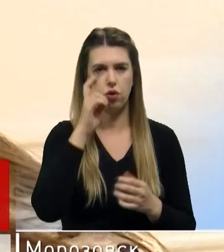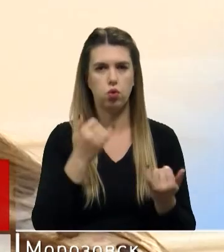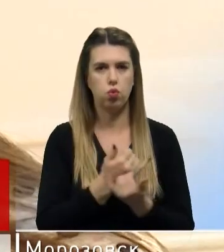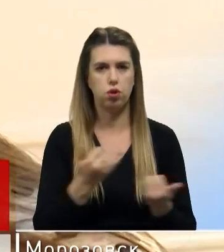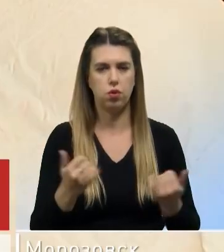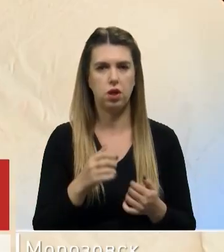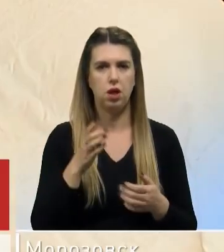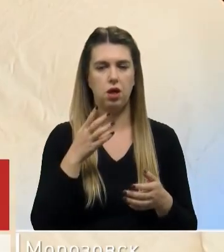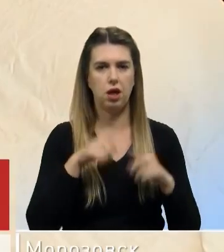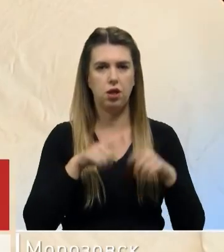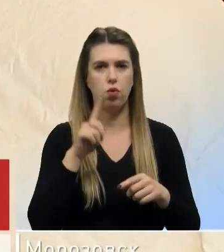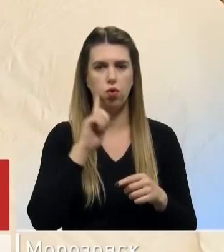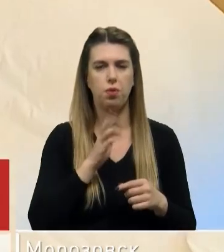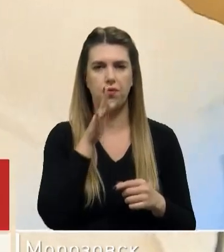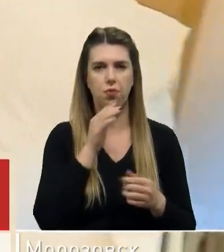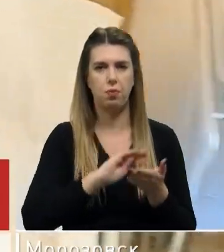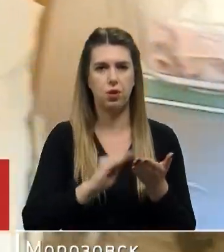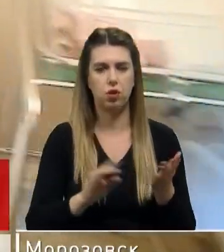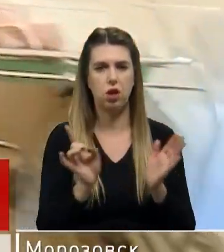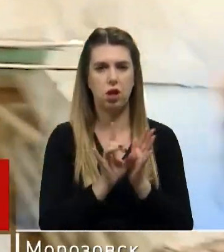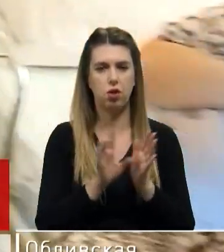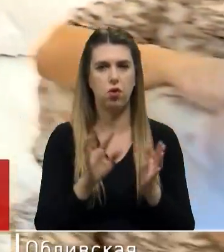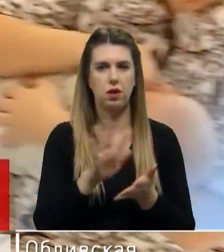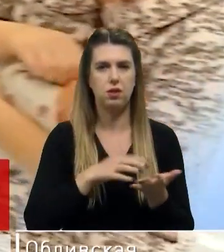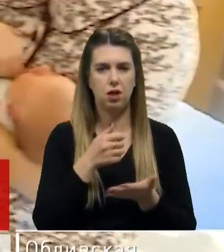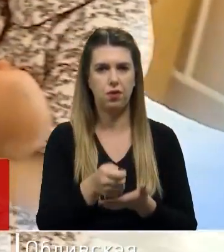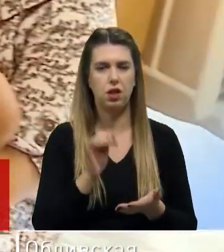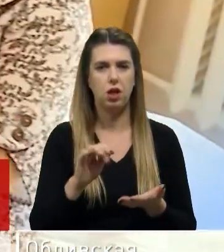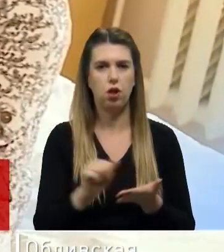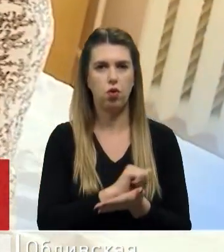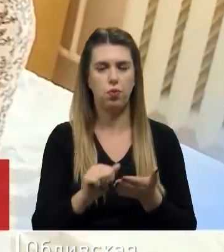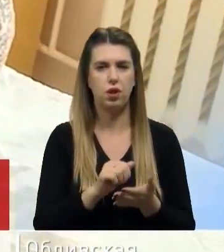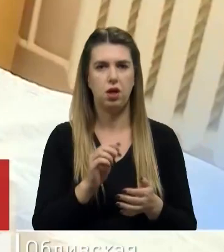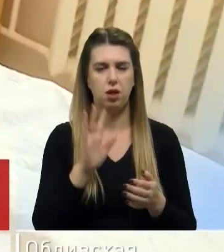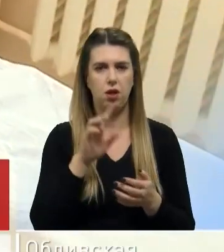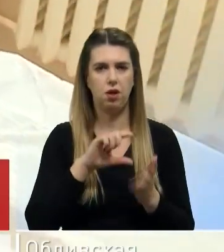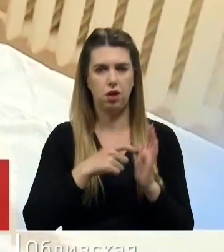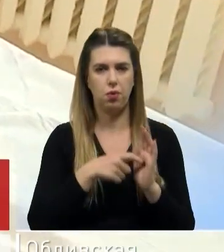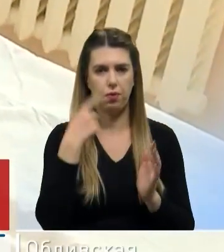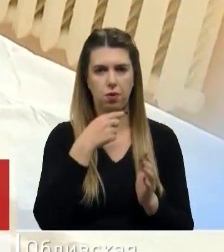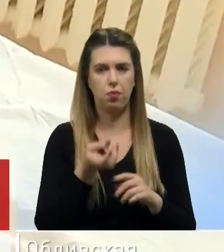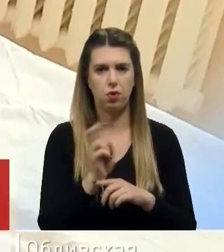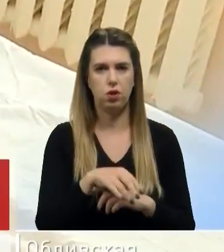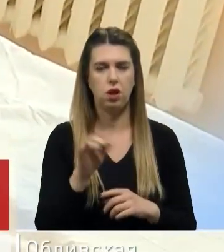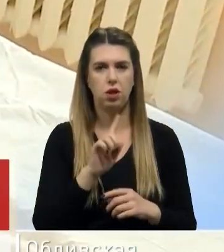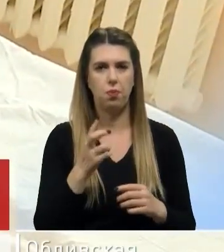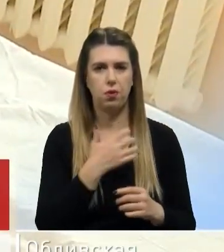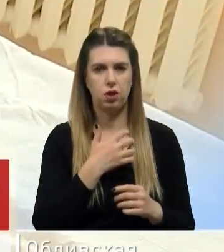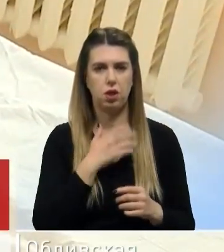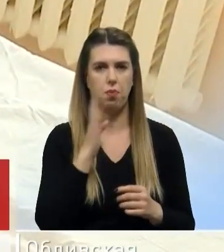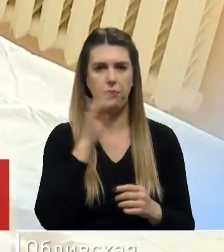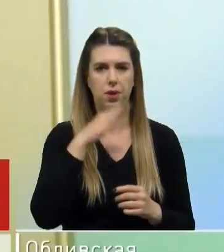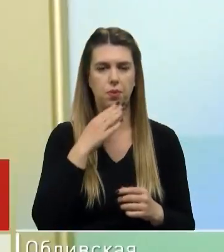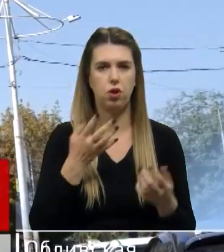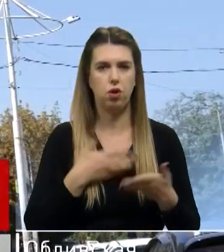госуслуги. Родители в удобное время заполняют электронное заявление, и документ приходит в личный кабинет. Отметим, что при желании мама и